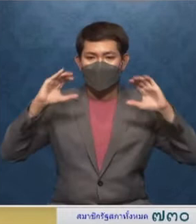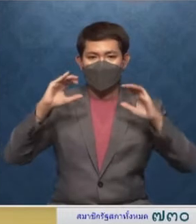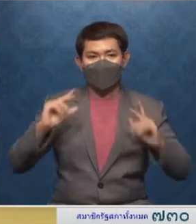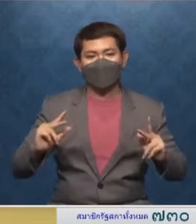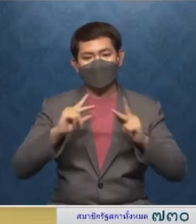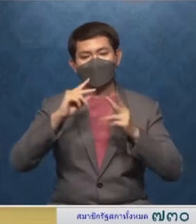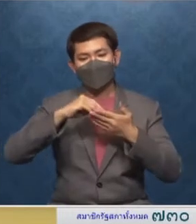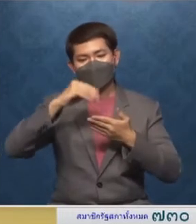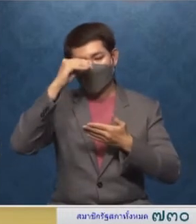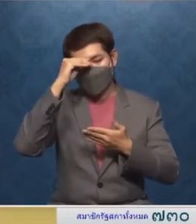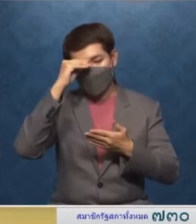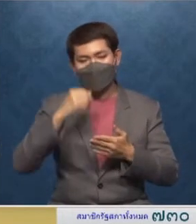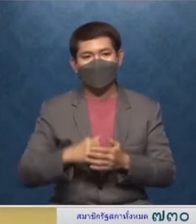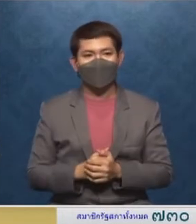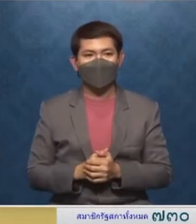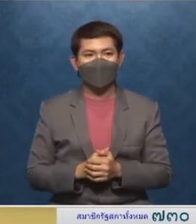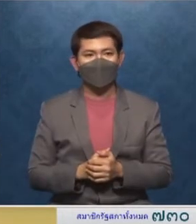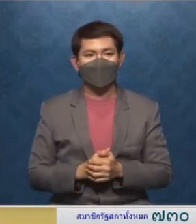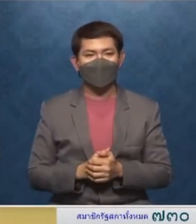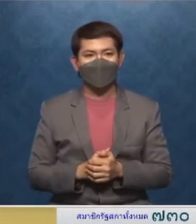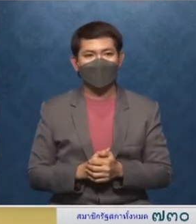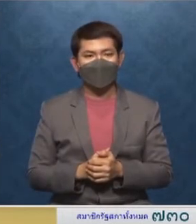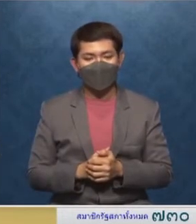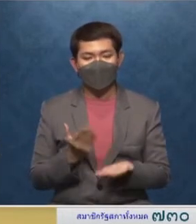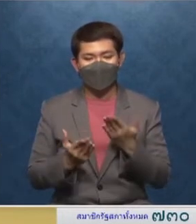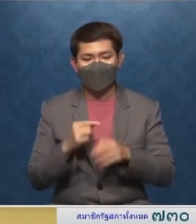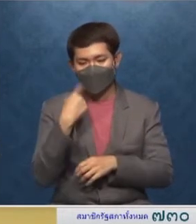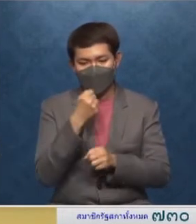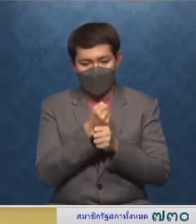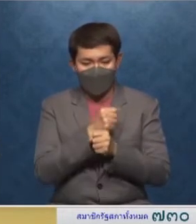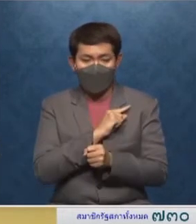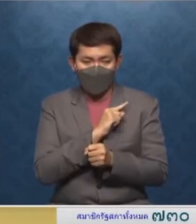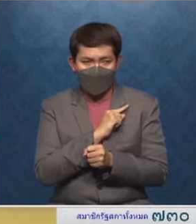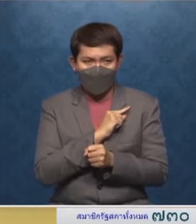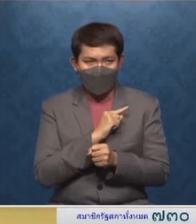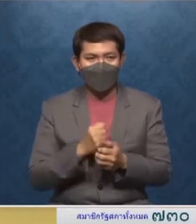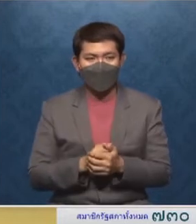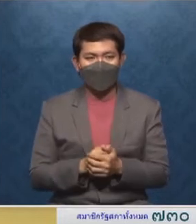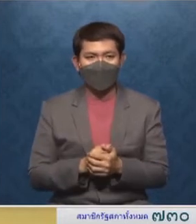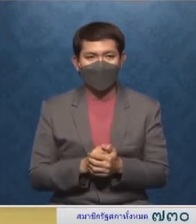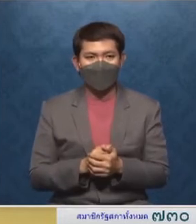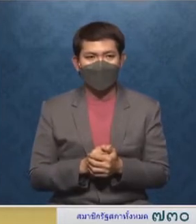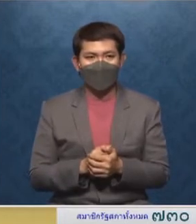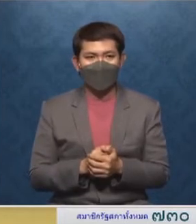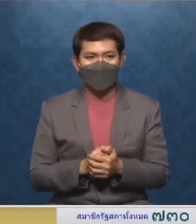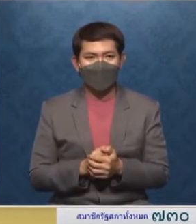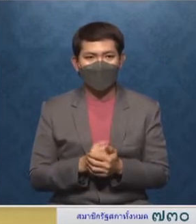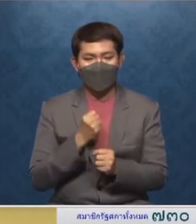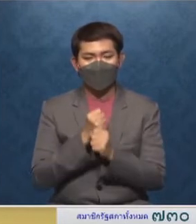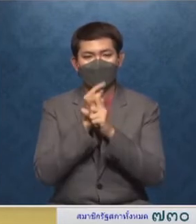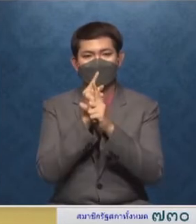กษาธิการเนี่ยหรือบุคลากรที่เกี่ยวข้องเนี่ยจะสามารถทำต